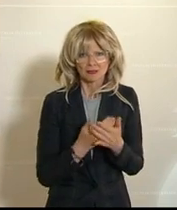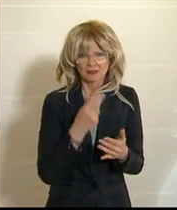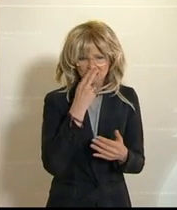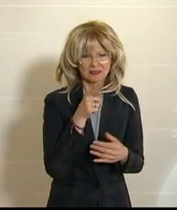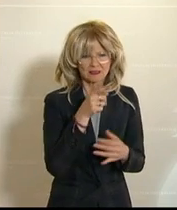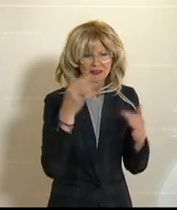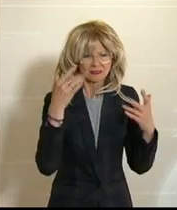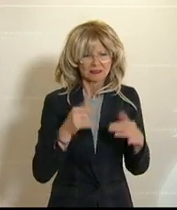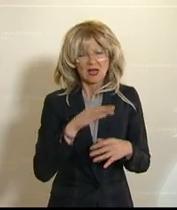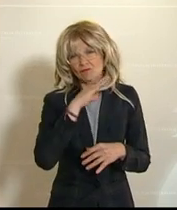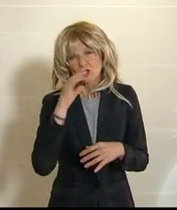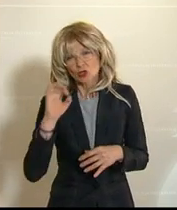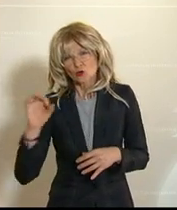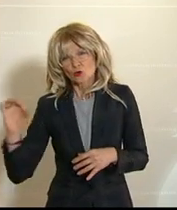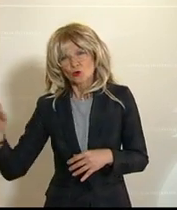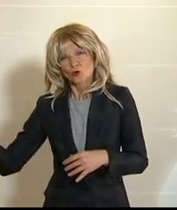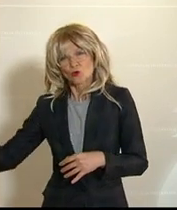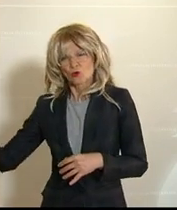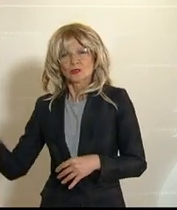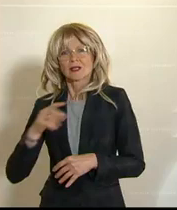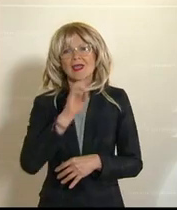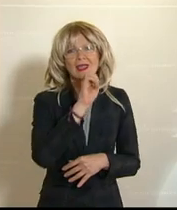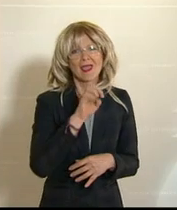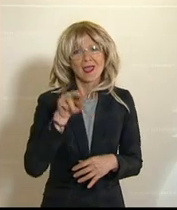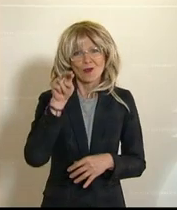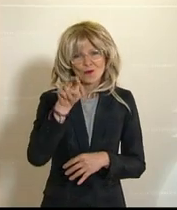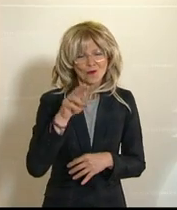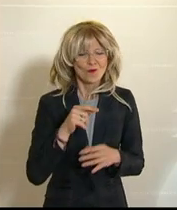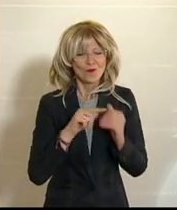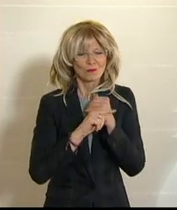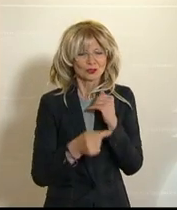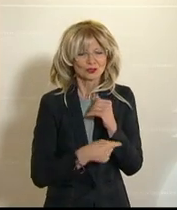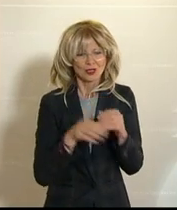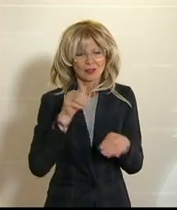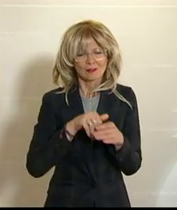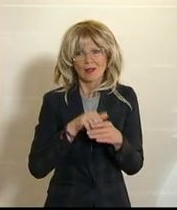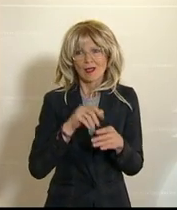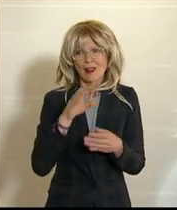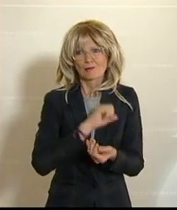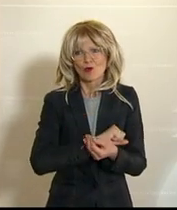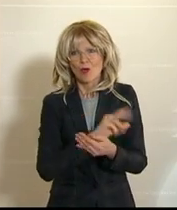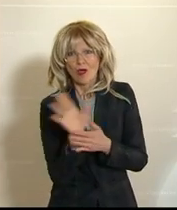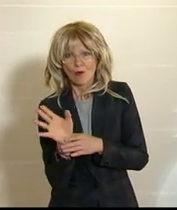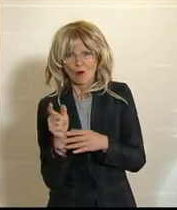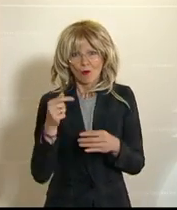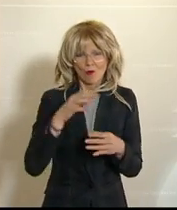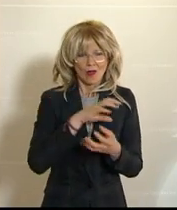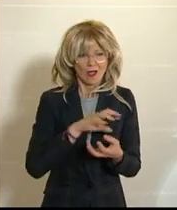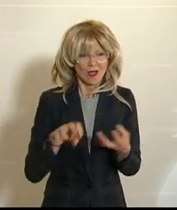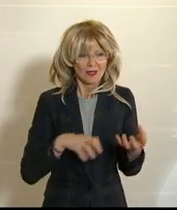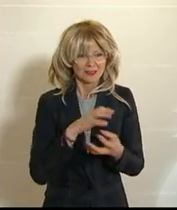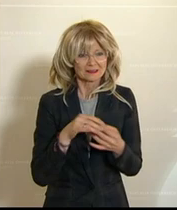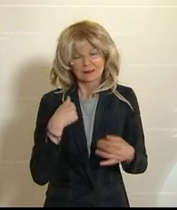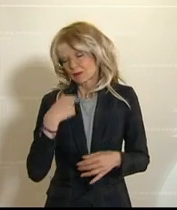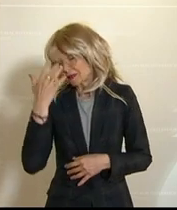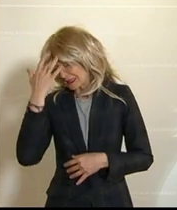Zahl mit den vielen Nullen, das EU-Budget jetzt in der Krise, in der Corona-Krise, weiß nicht, ob sich wer was vorstellen kann